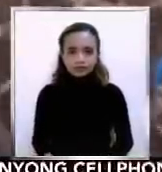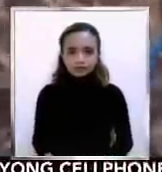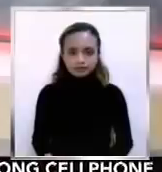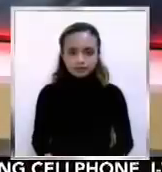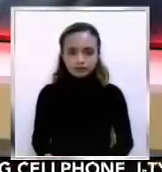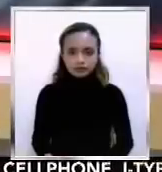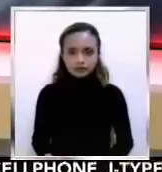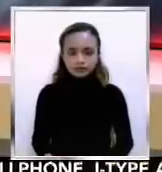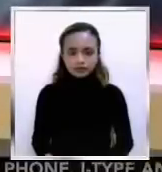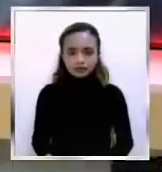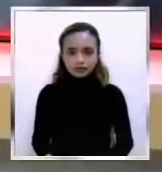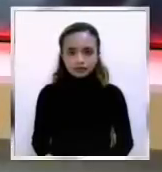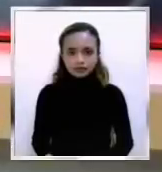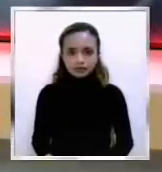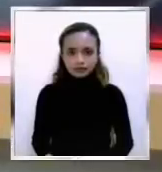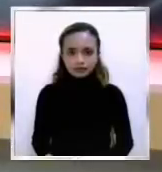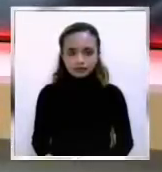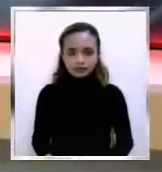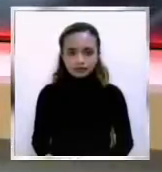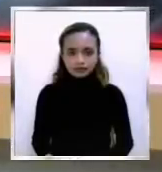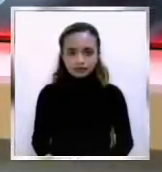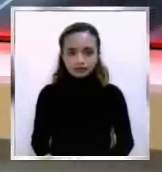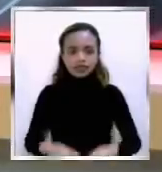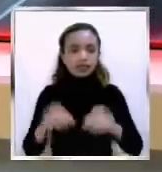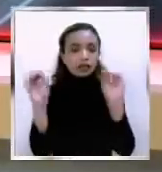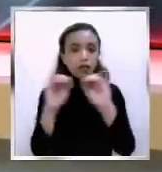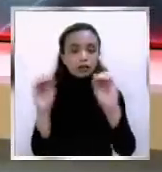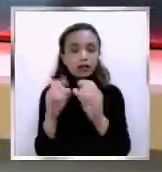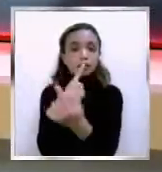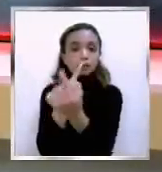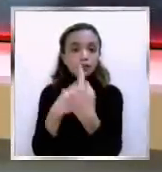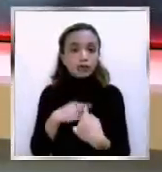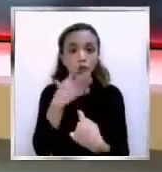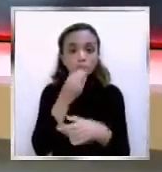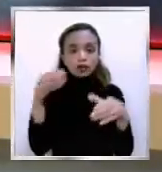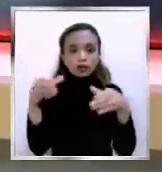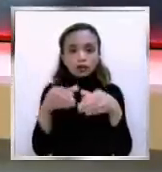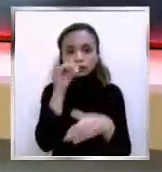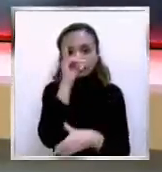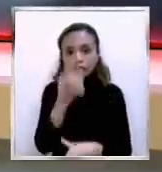Wala pa pong tugon sa ngayon ang kampo ni Moreno sa sinabi ni Lopez.